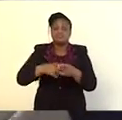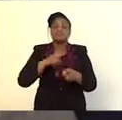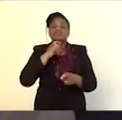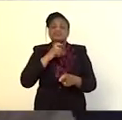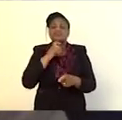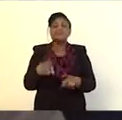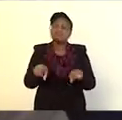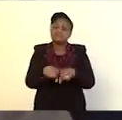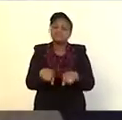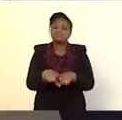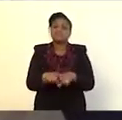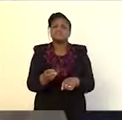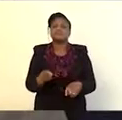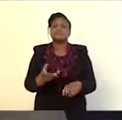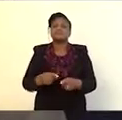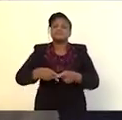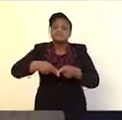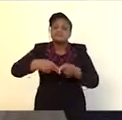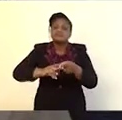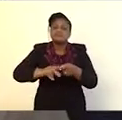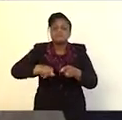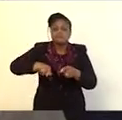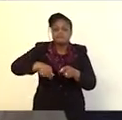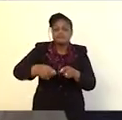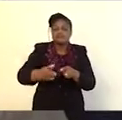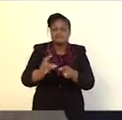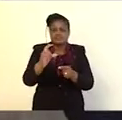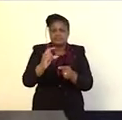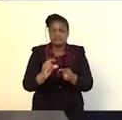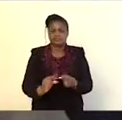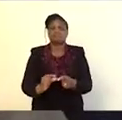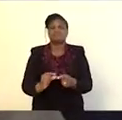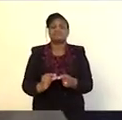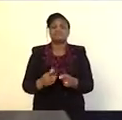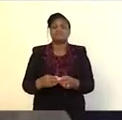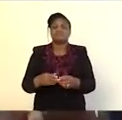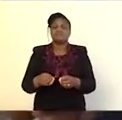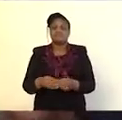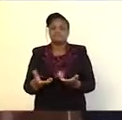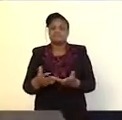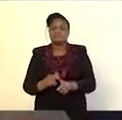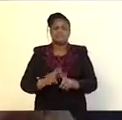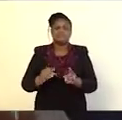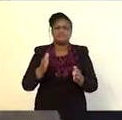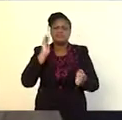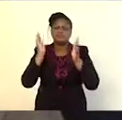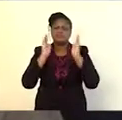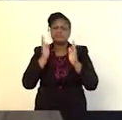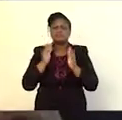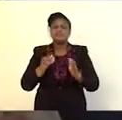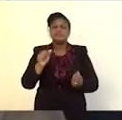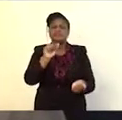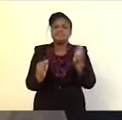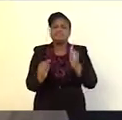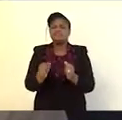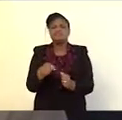zvakare vanogona kunochuna nemamwe madhiraivha anogona kunobata bata futi mainjini iwayo. Asi zvokuti bhazi rinomhanya